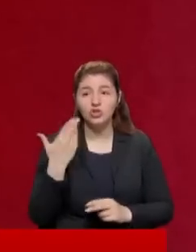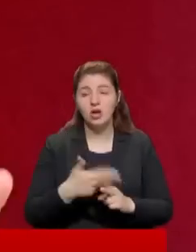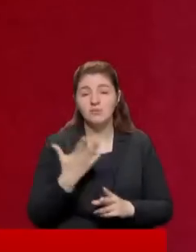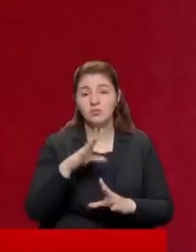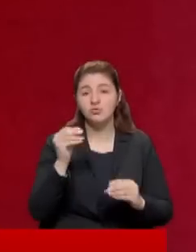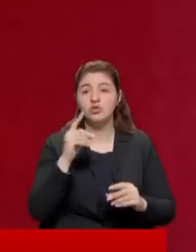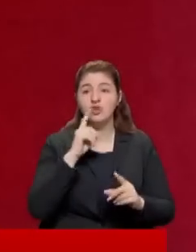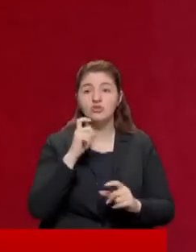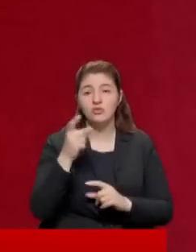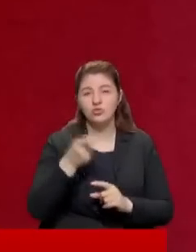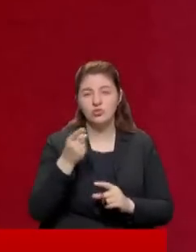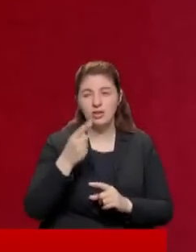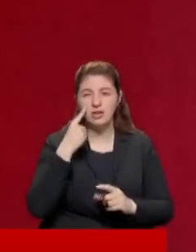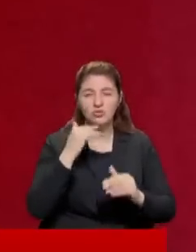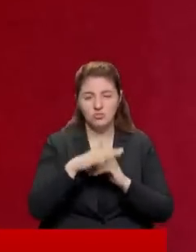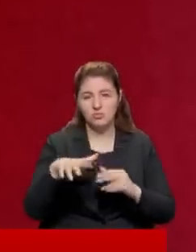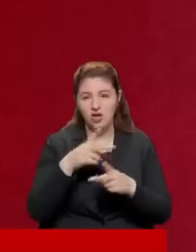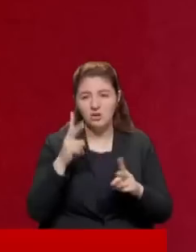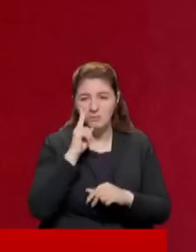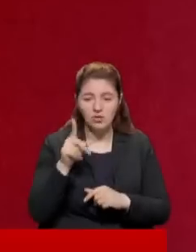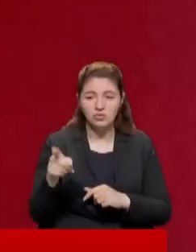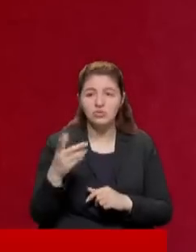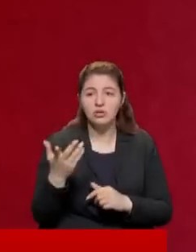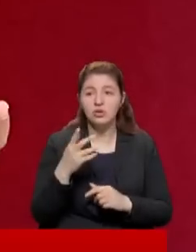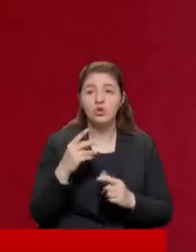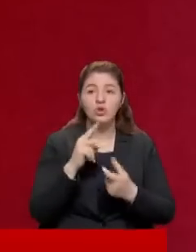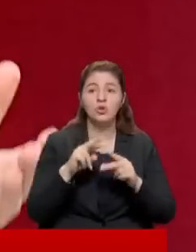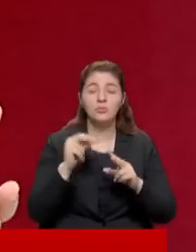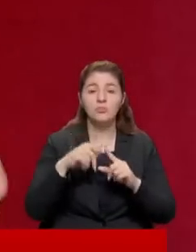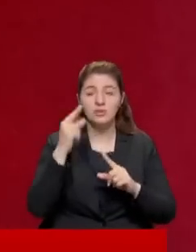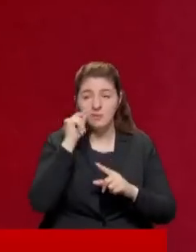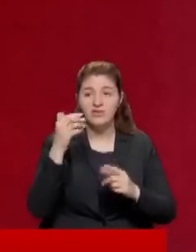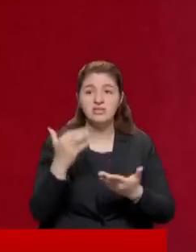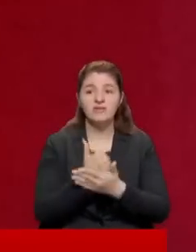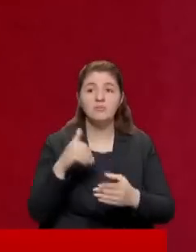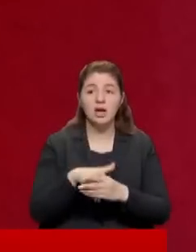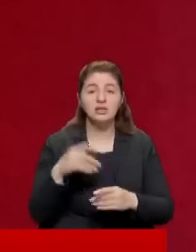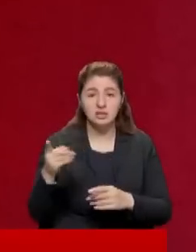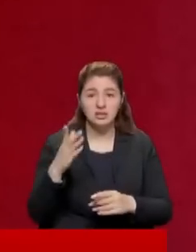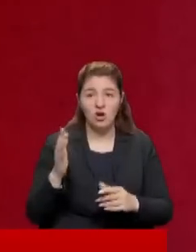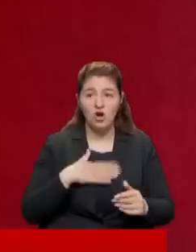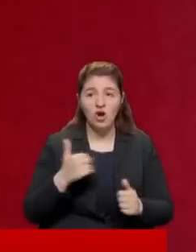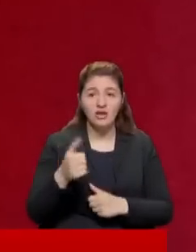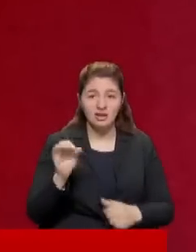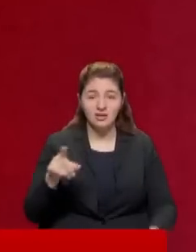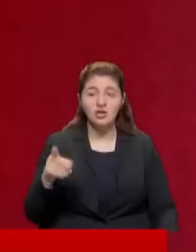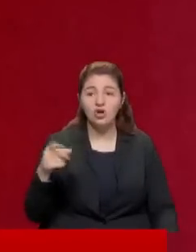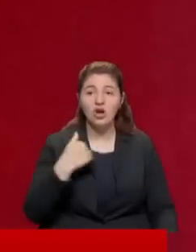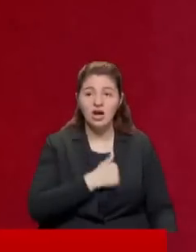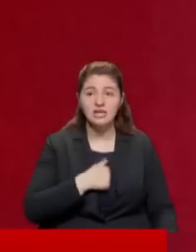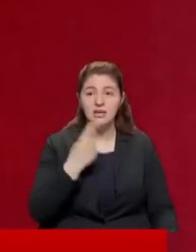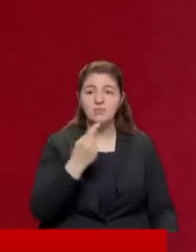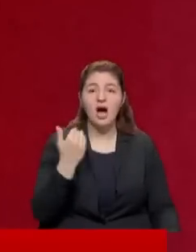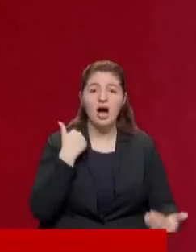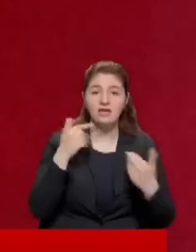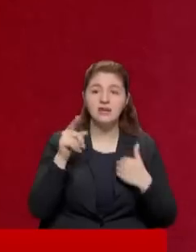bütün anketlerde ya da kamuoyuna yayınlanan her şeye baktığın zaman Ümit Özdağ ve Zafer Partisi öndeydi değil mi? Çünkü niye? Evet. O kızgınlığa bir